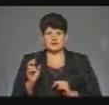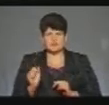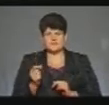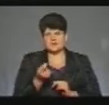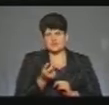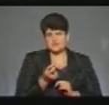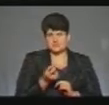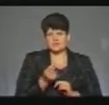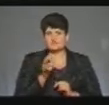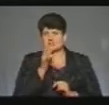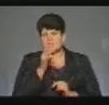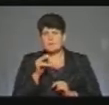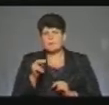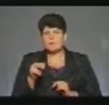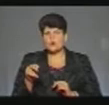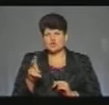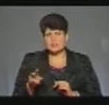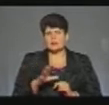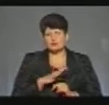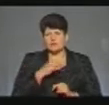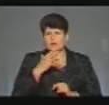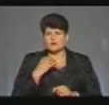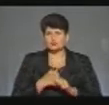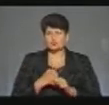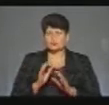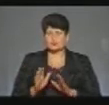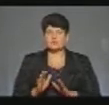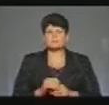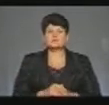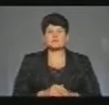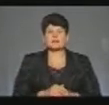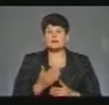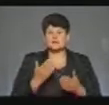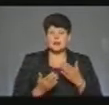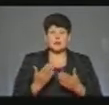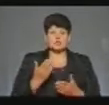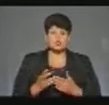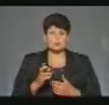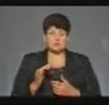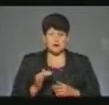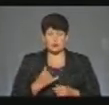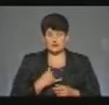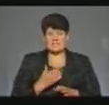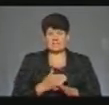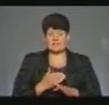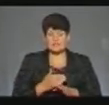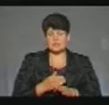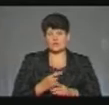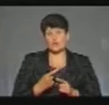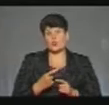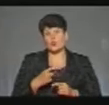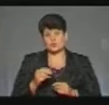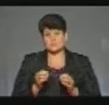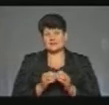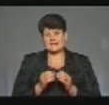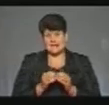трішки в часи Порошенка, про часи Порошенка було багато зроблено. Ось. Якщо б в нас виділялося, ну, хоч відсотків 10